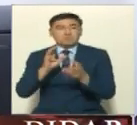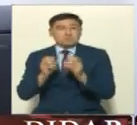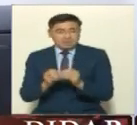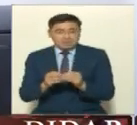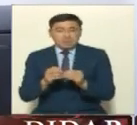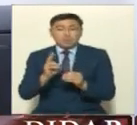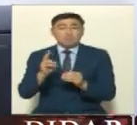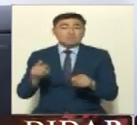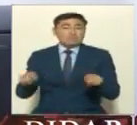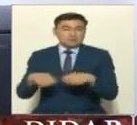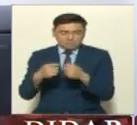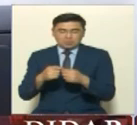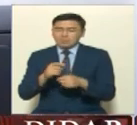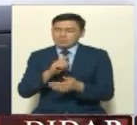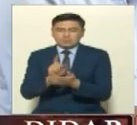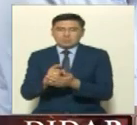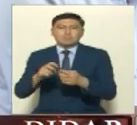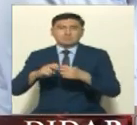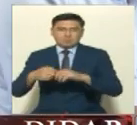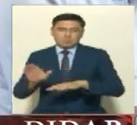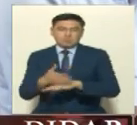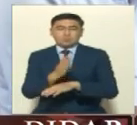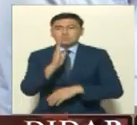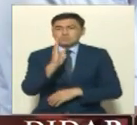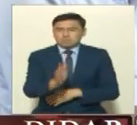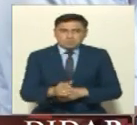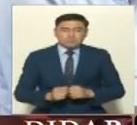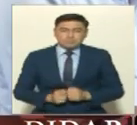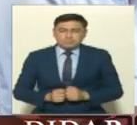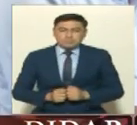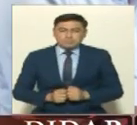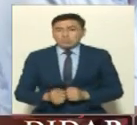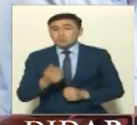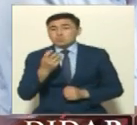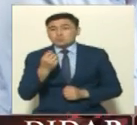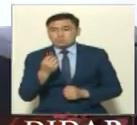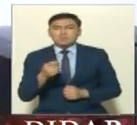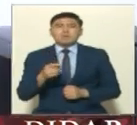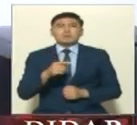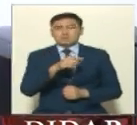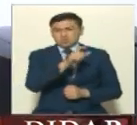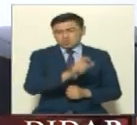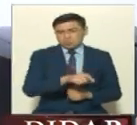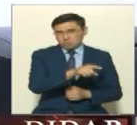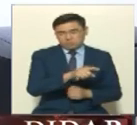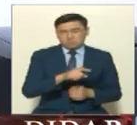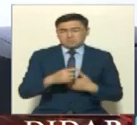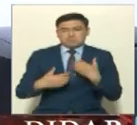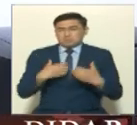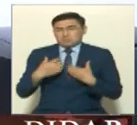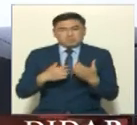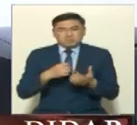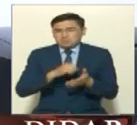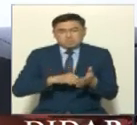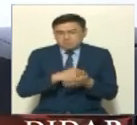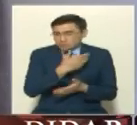Выявленные нарушения будут устранены. Мухаммед Али Абишев заверил, что причин для беспокойств у должника нет, поскольку учредителем